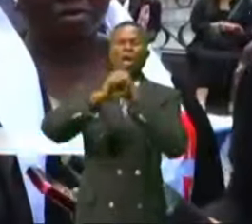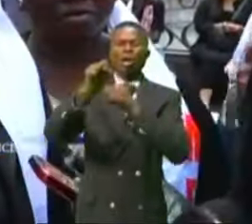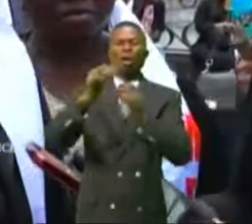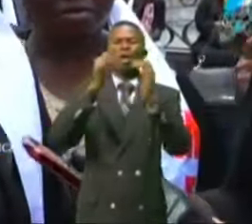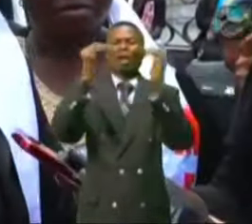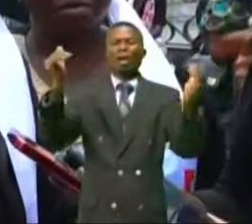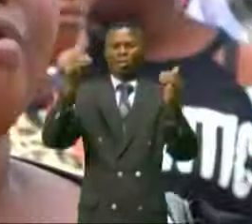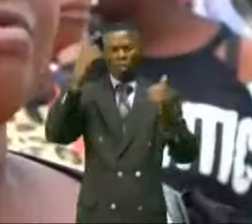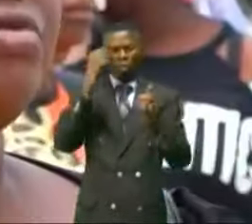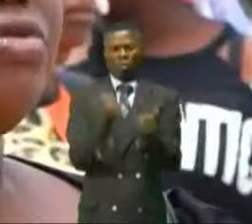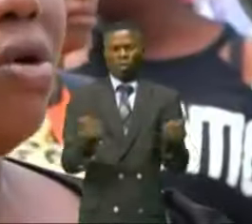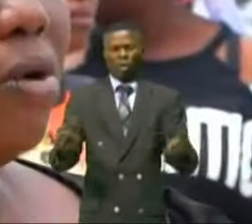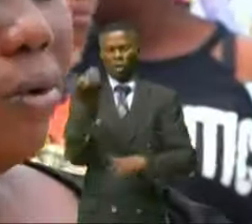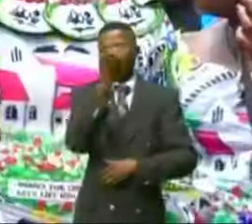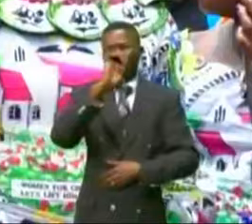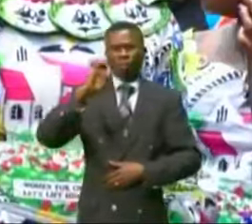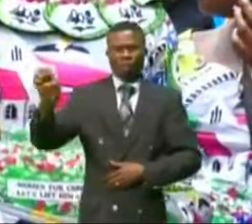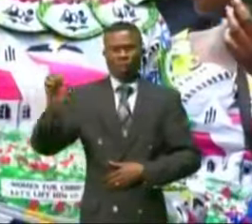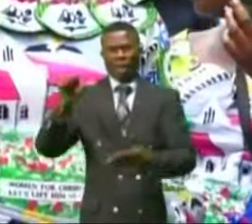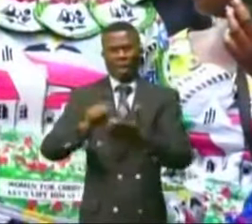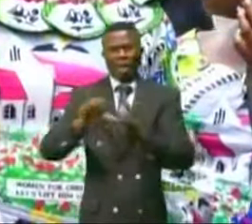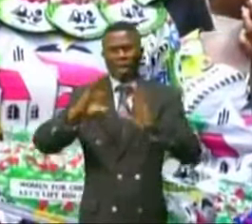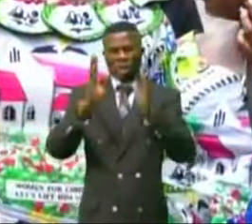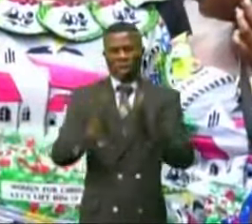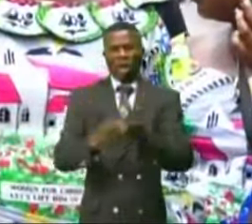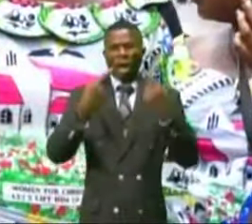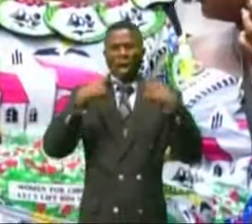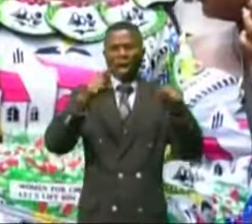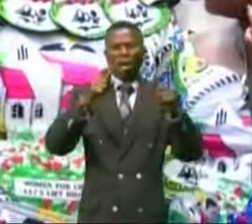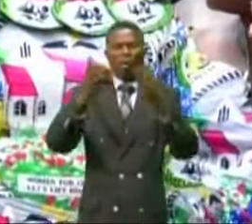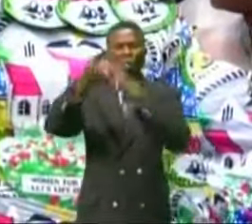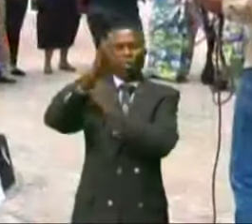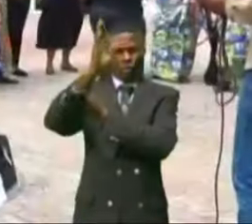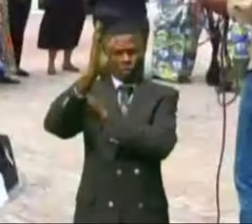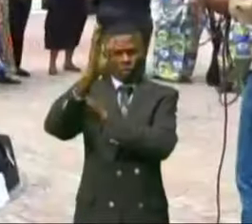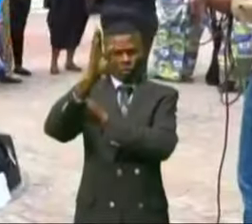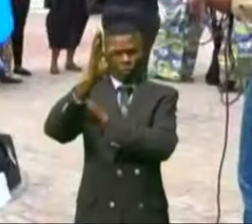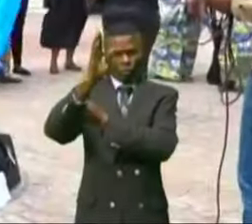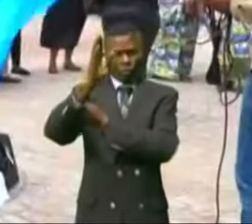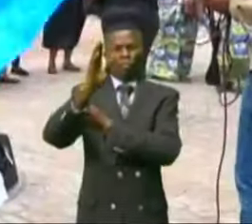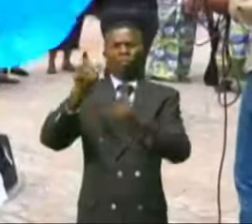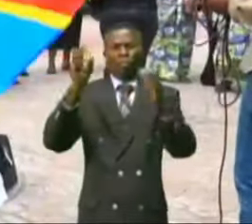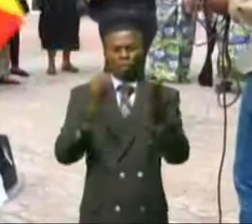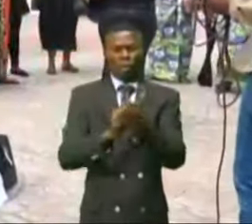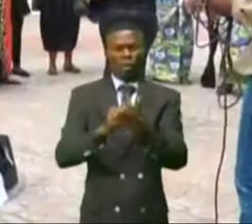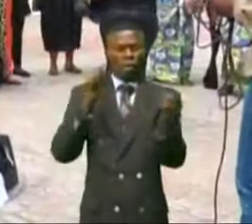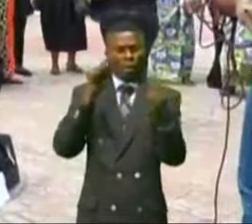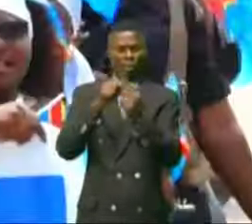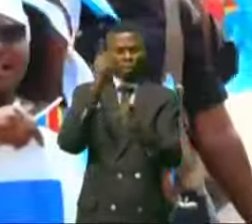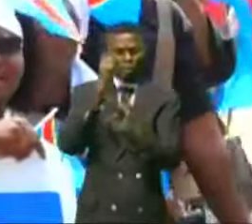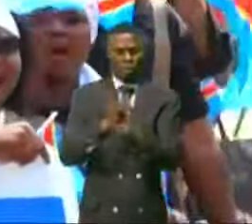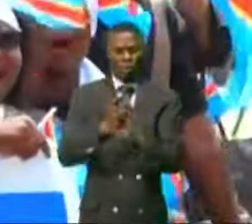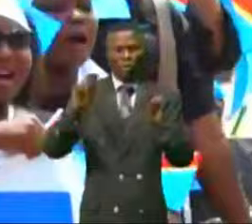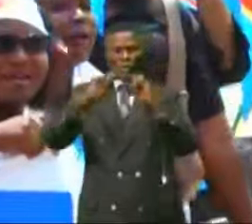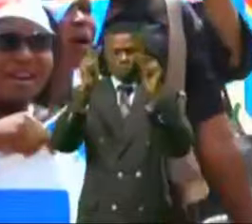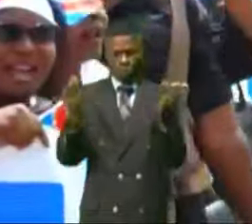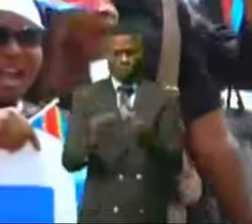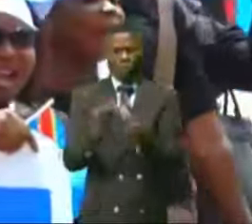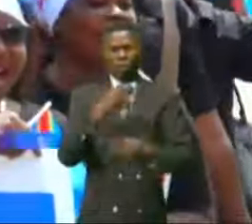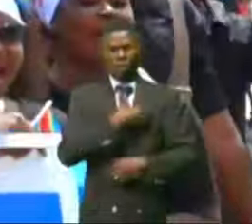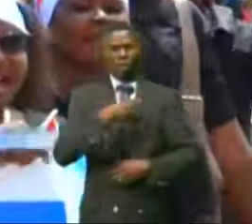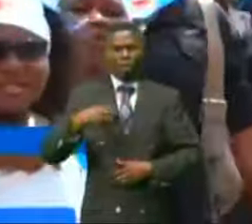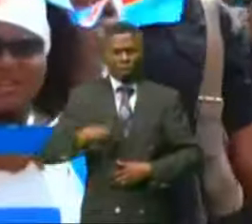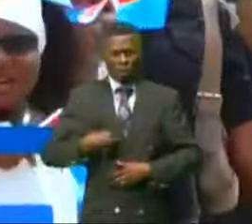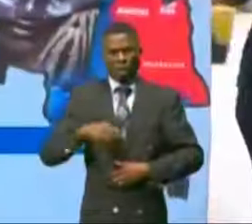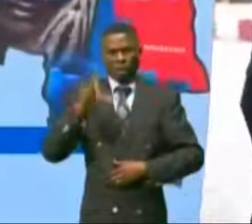pour nos enfants de l'Est. Toutes ces requêtes adressées à Dieu sont entre autres les objectifs que le mouvement des femmes